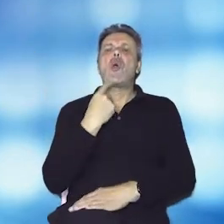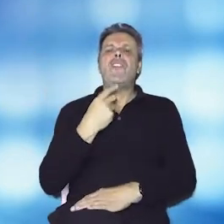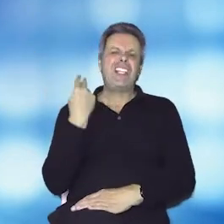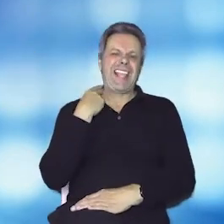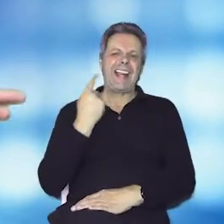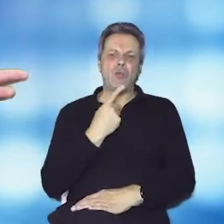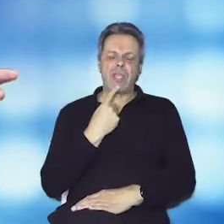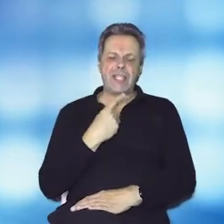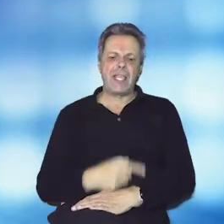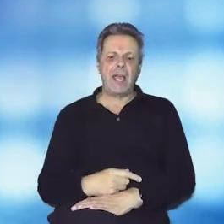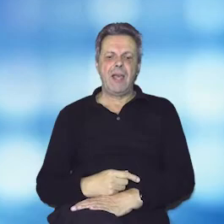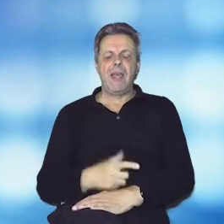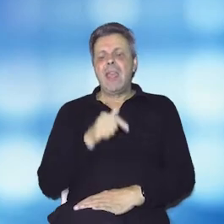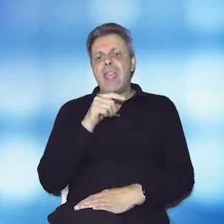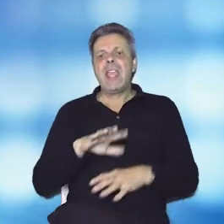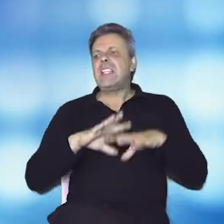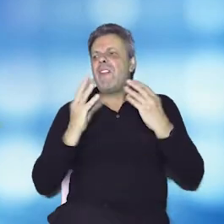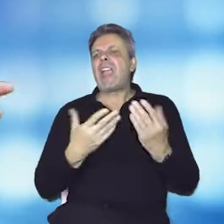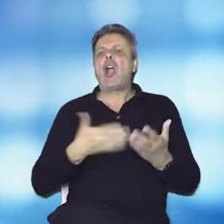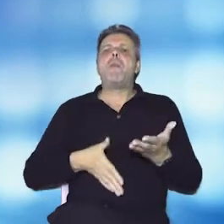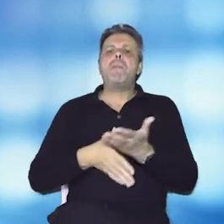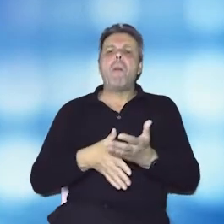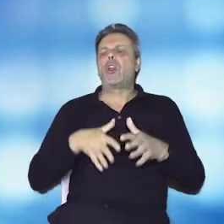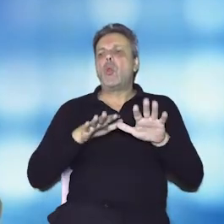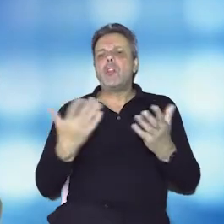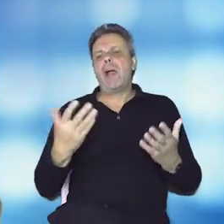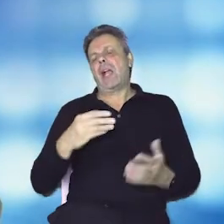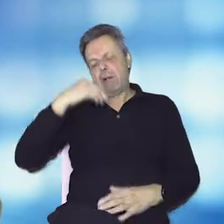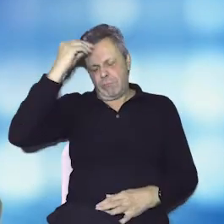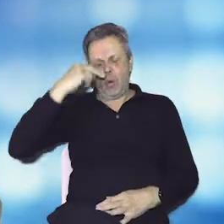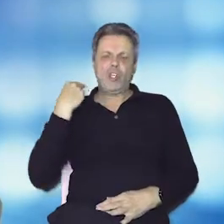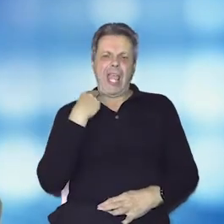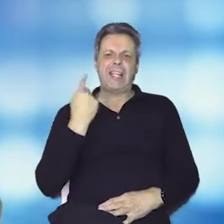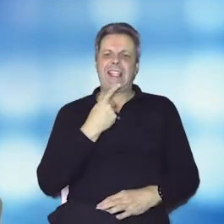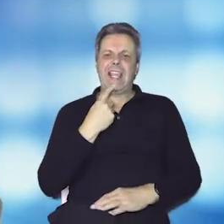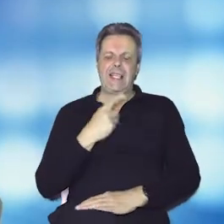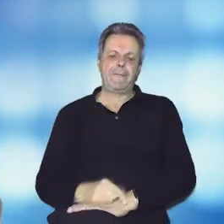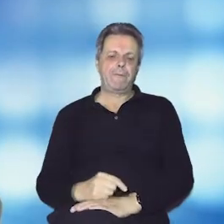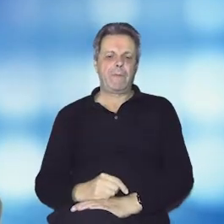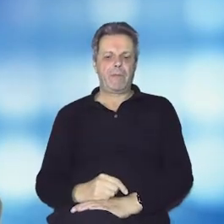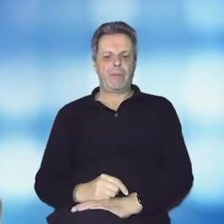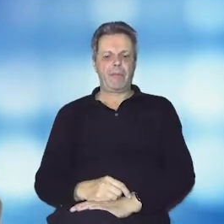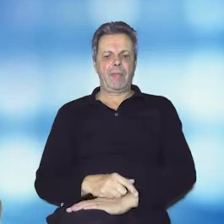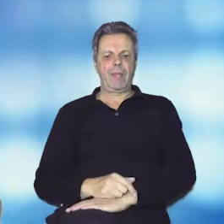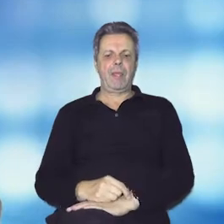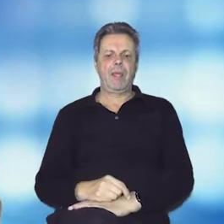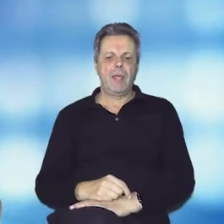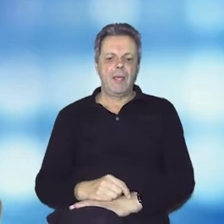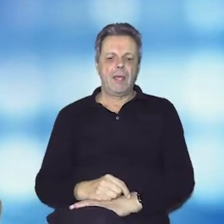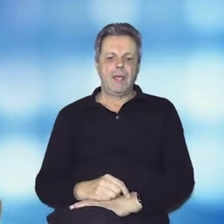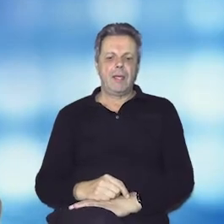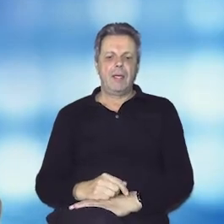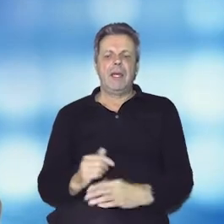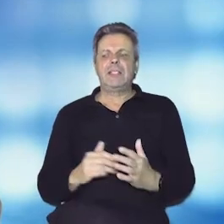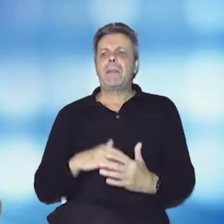i sve je za da se pomogne ljudima da nauče engleski. Ma stalno ono kraj. Sjeća se još jedne stvari, trebate